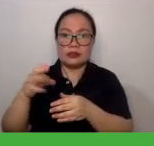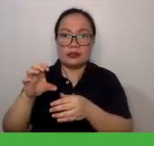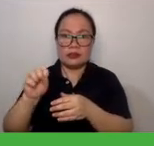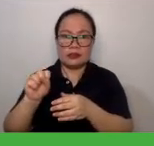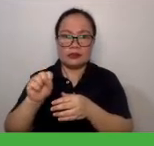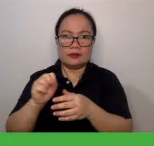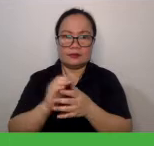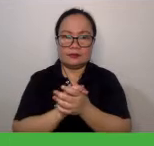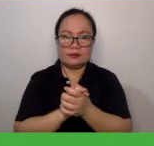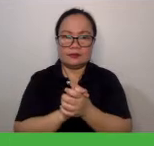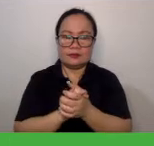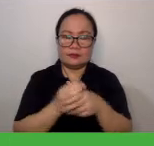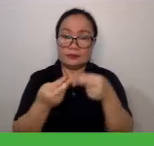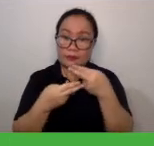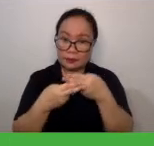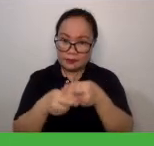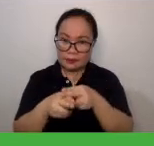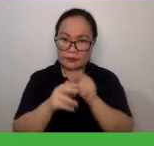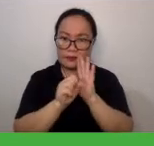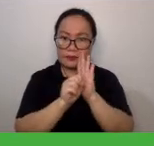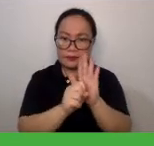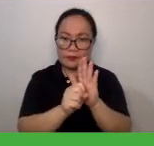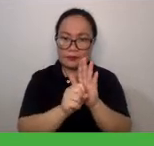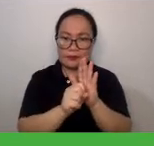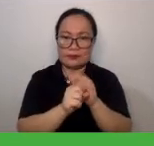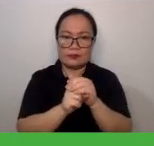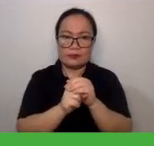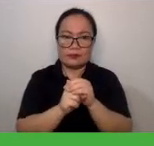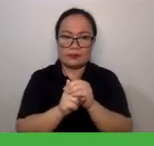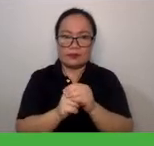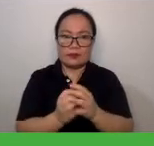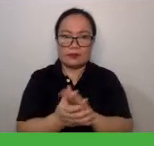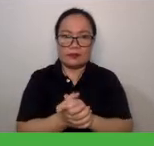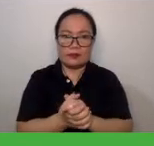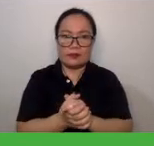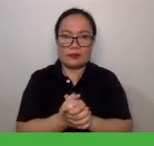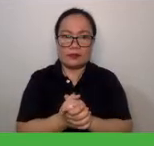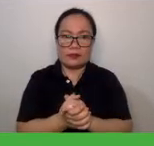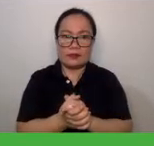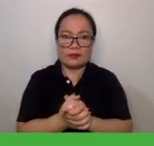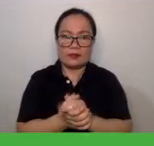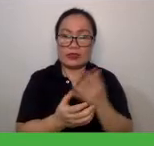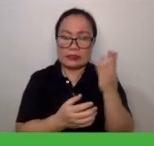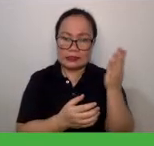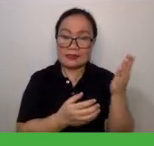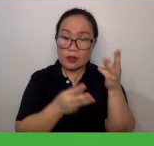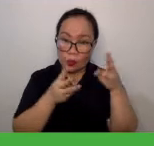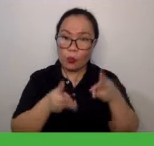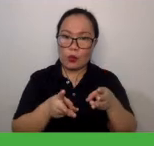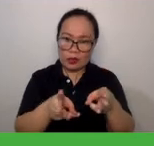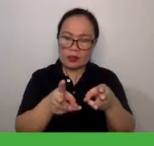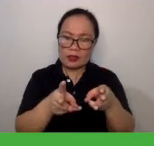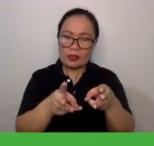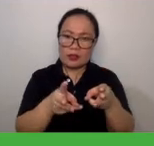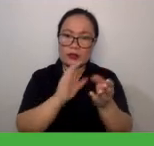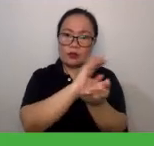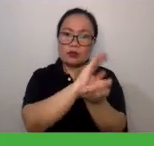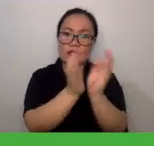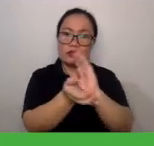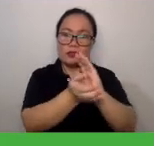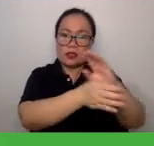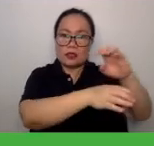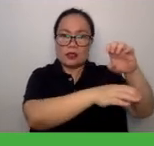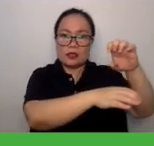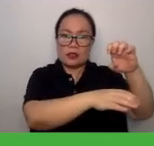puro symbol lang po ang ginamit ko dito. So, ito po ang way ng pag-convert ng English